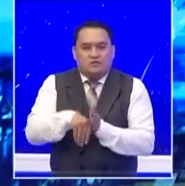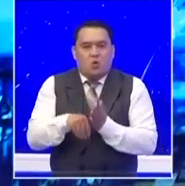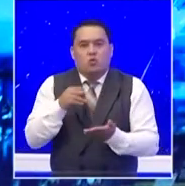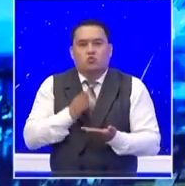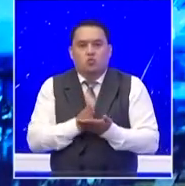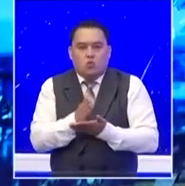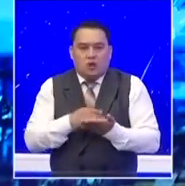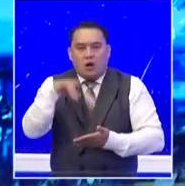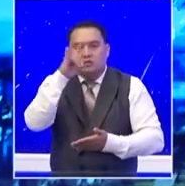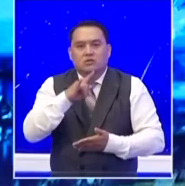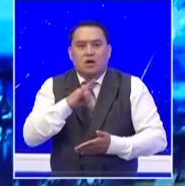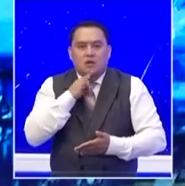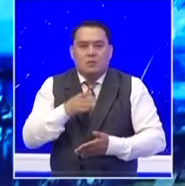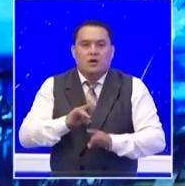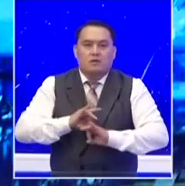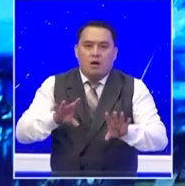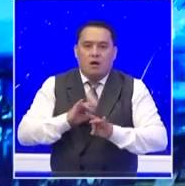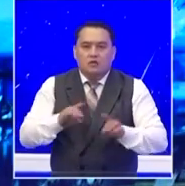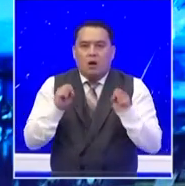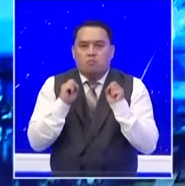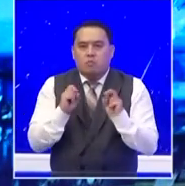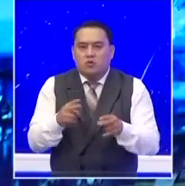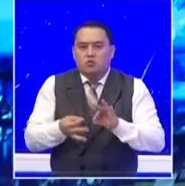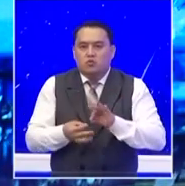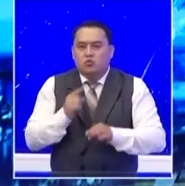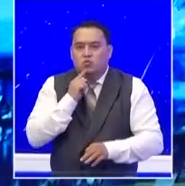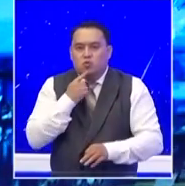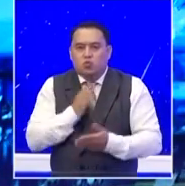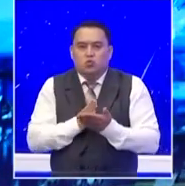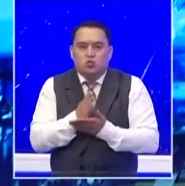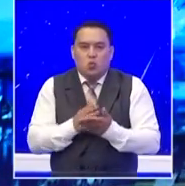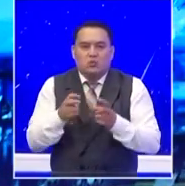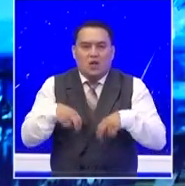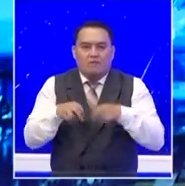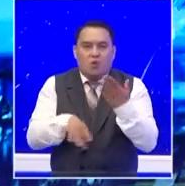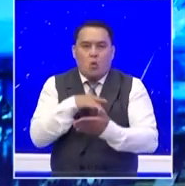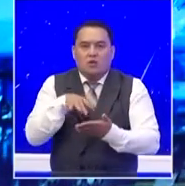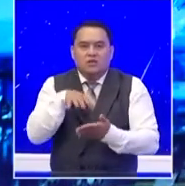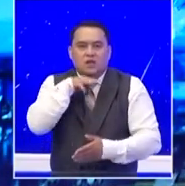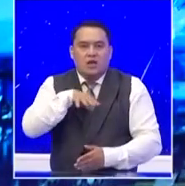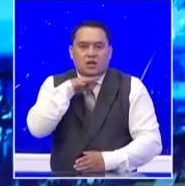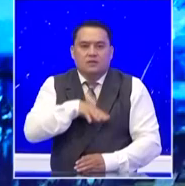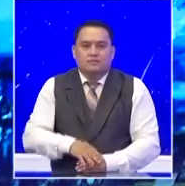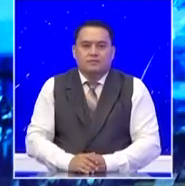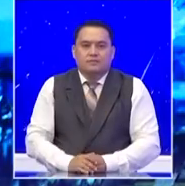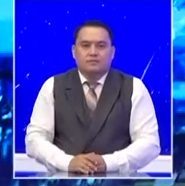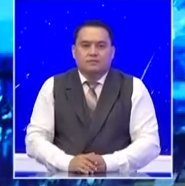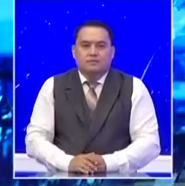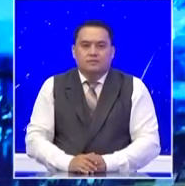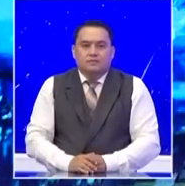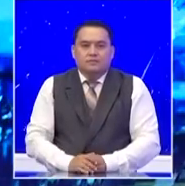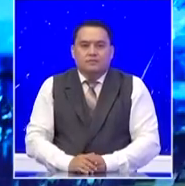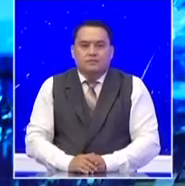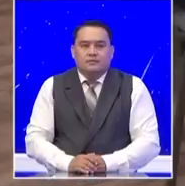честь Дня казахстанской полиции мы расскажем об опасной и трудной службе следователя из города Текели Азамата Сулейменова.